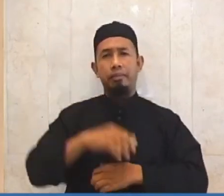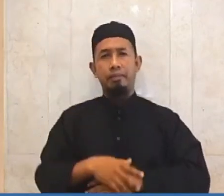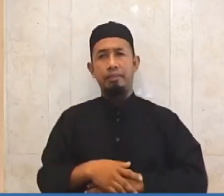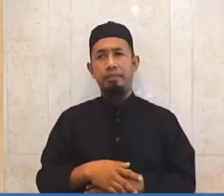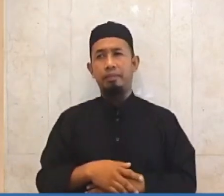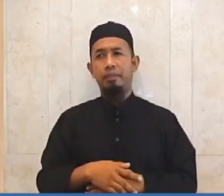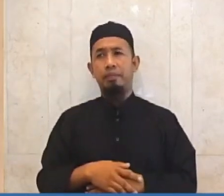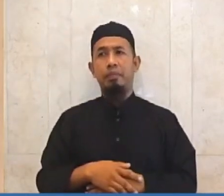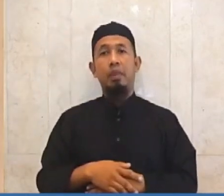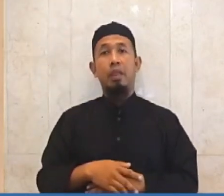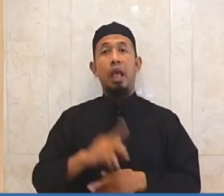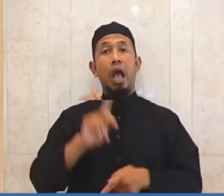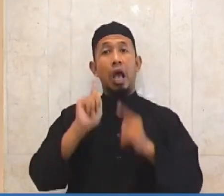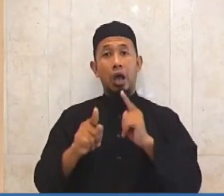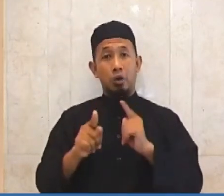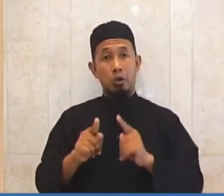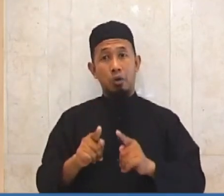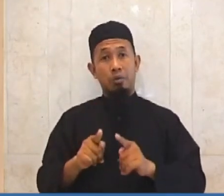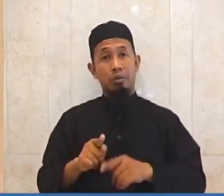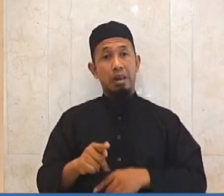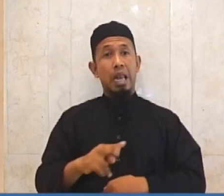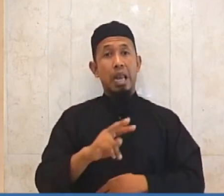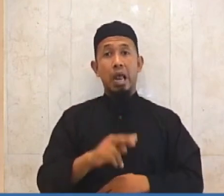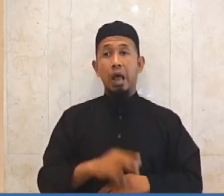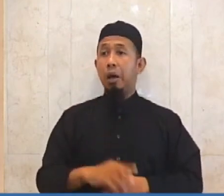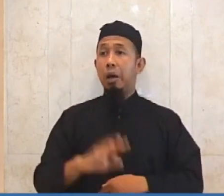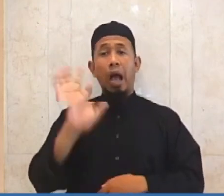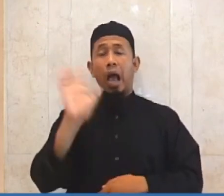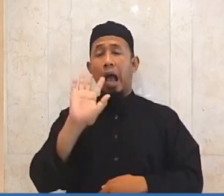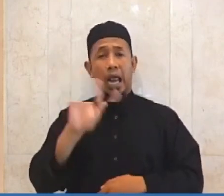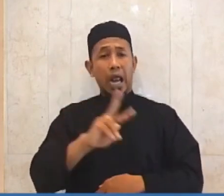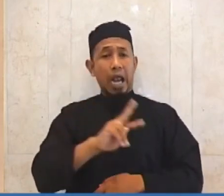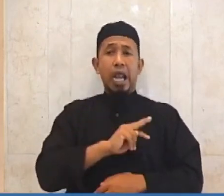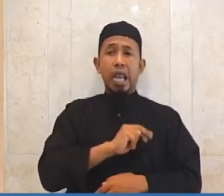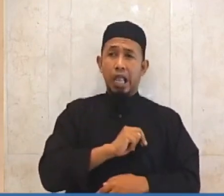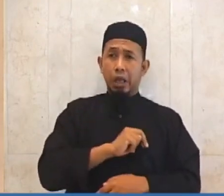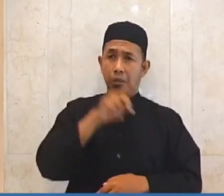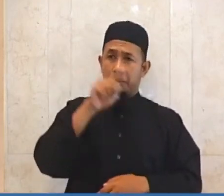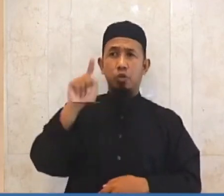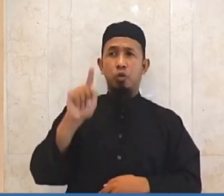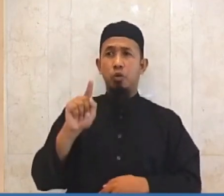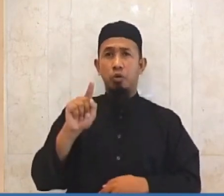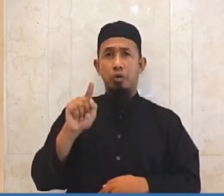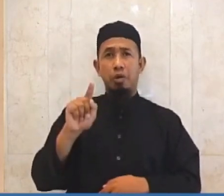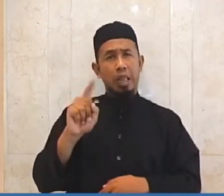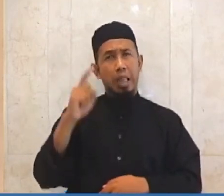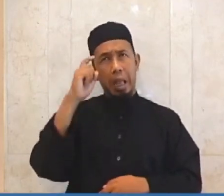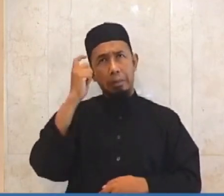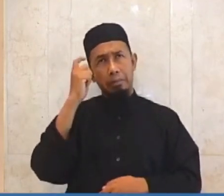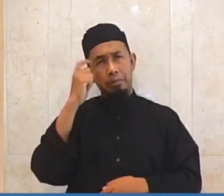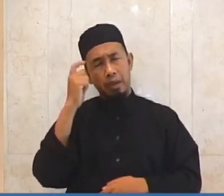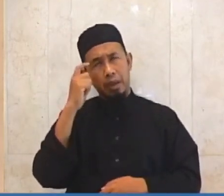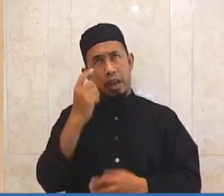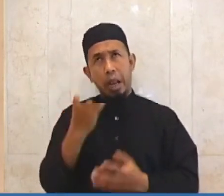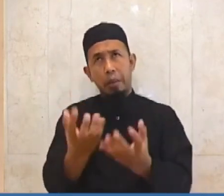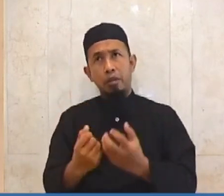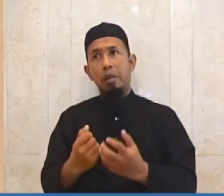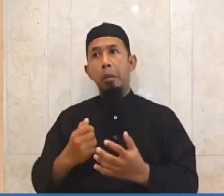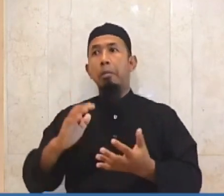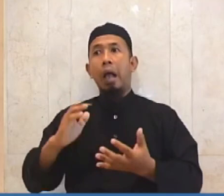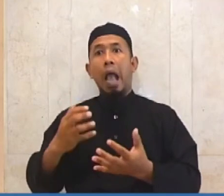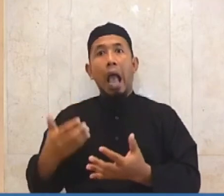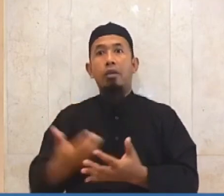kalau tidak diniatkan sebagai abdi negara atau hanya berharap tentang dunia dan balas jasa ini